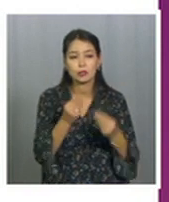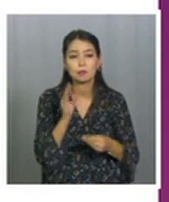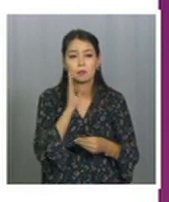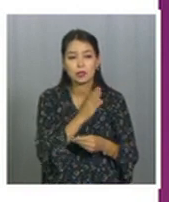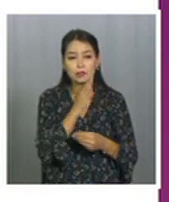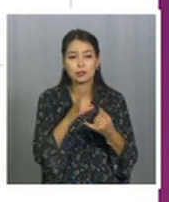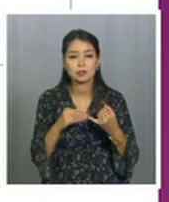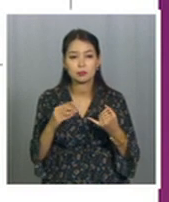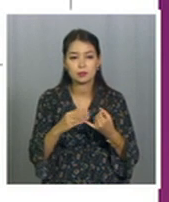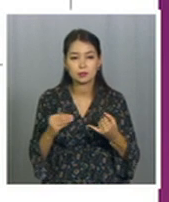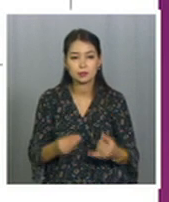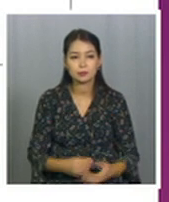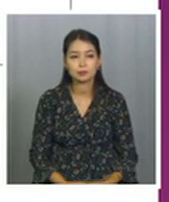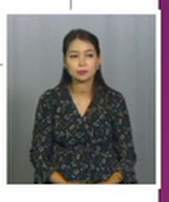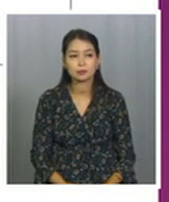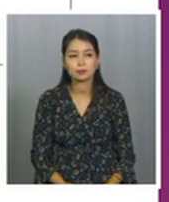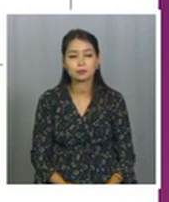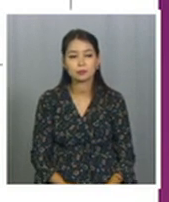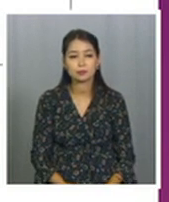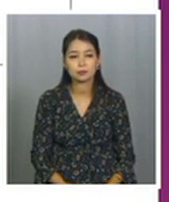Матери Земли.